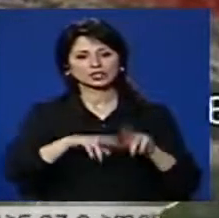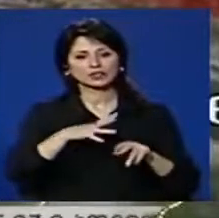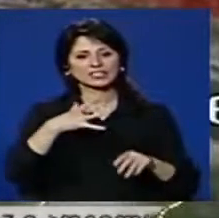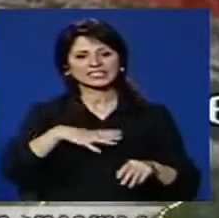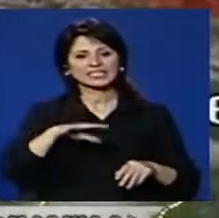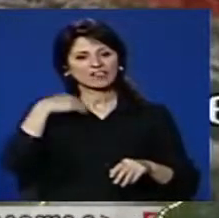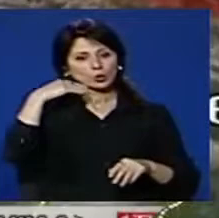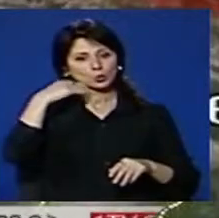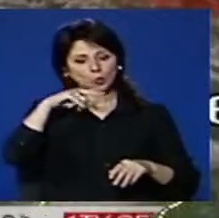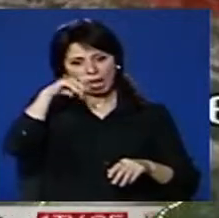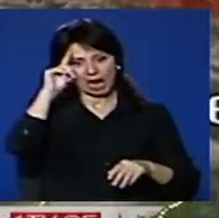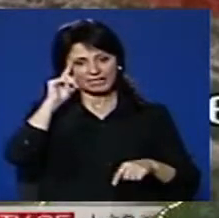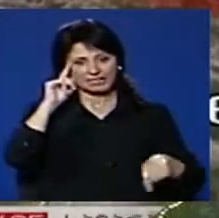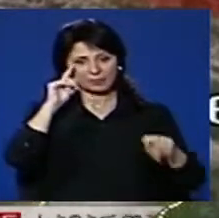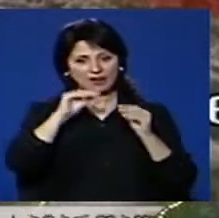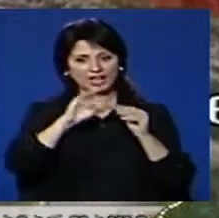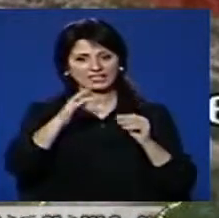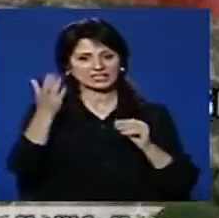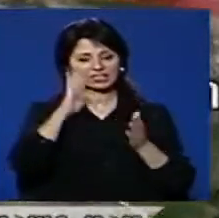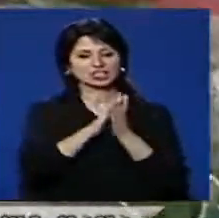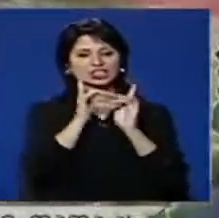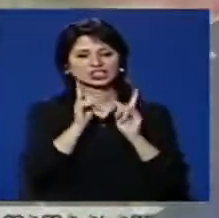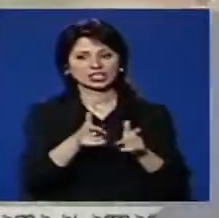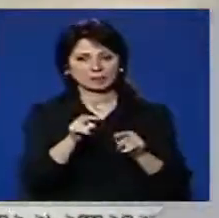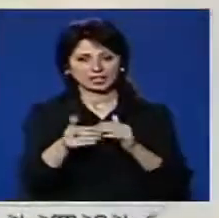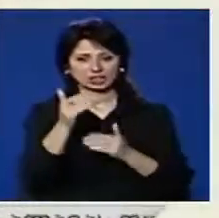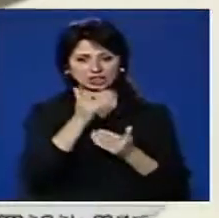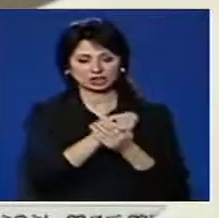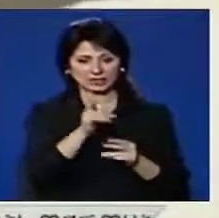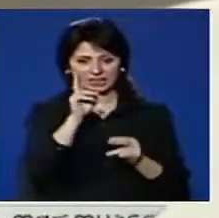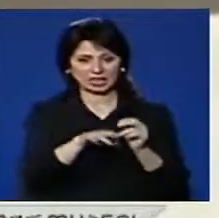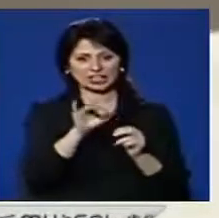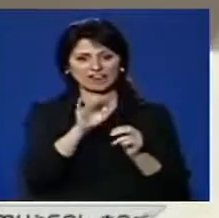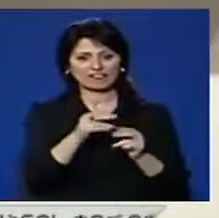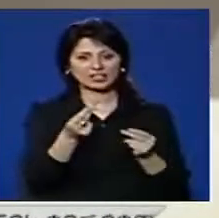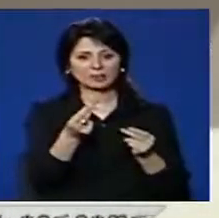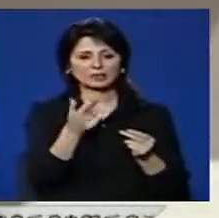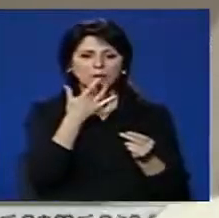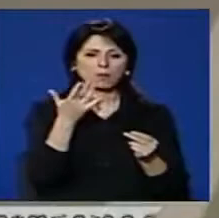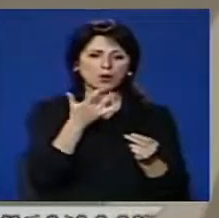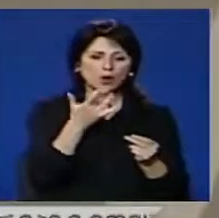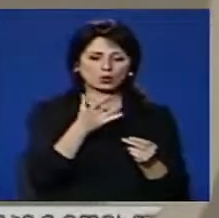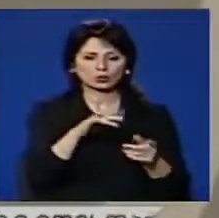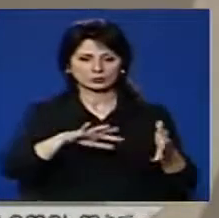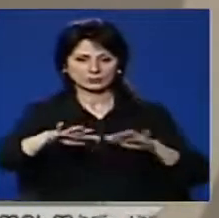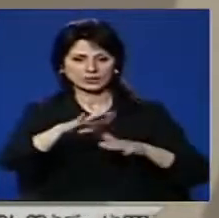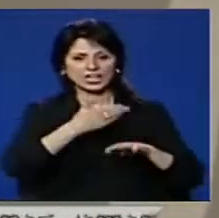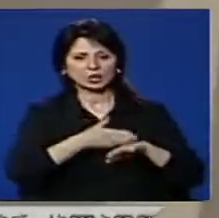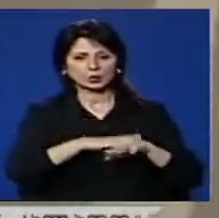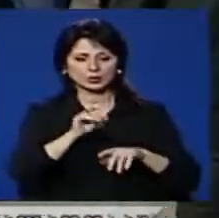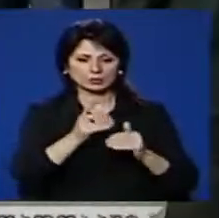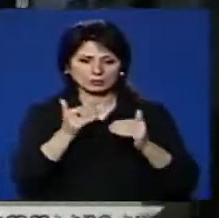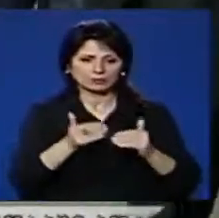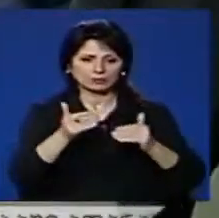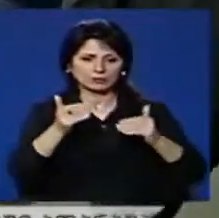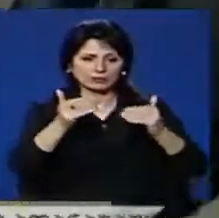საქართველო, თურქეთი და აზერბაიჯანი 10 წლის წინ შეთანხმდნენ. მას შემდეგ დასრულების ვადებმა ფინანსური, პოლიტიკური და რელიეფური სირთულეების გამო